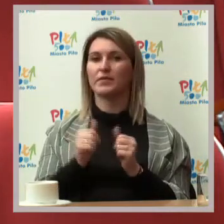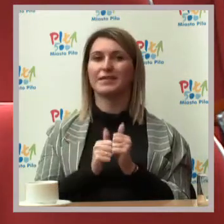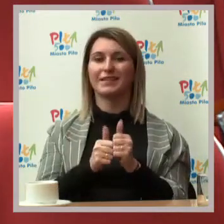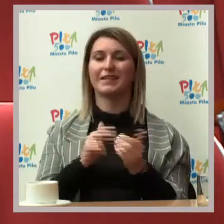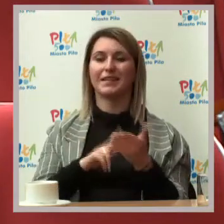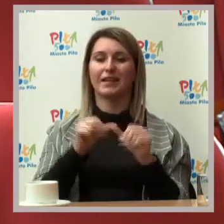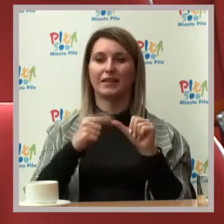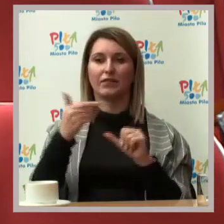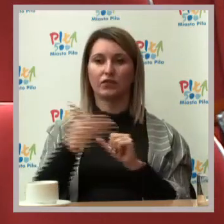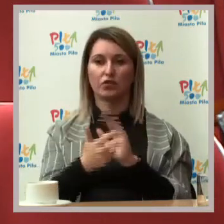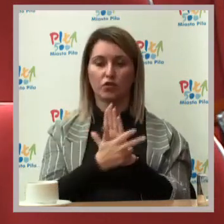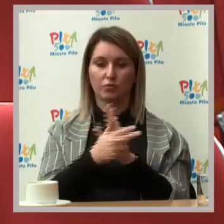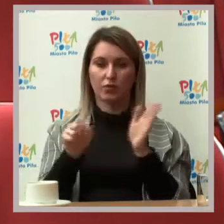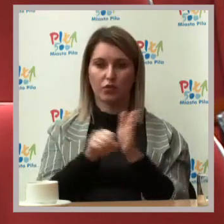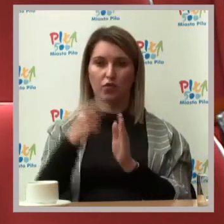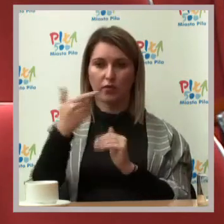w latach